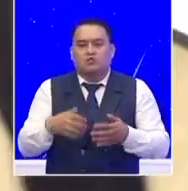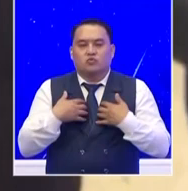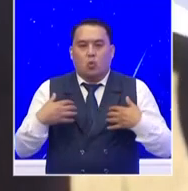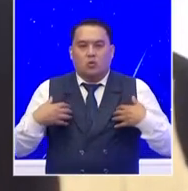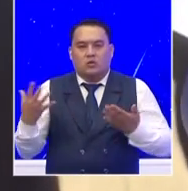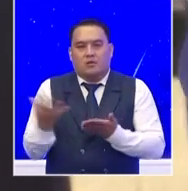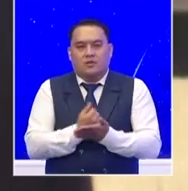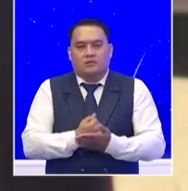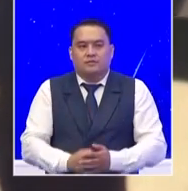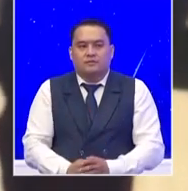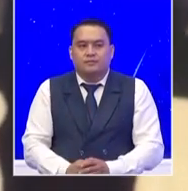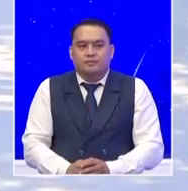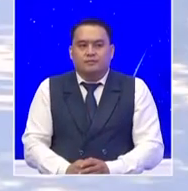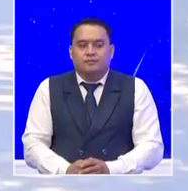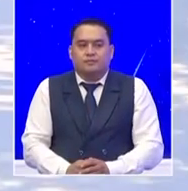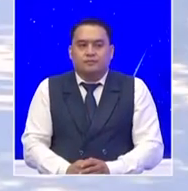скот.